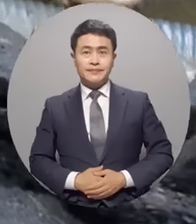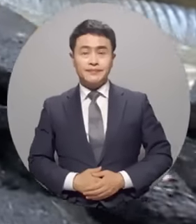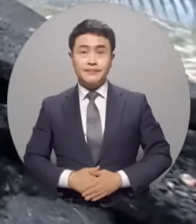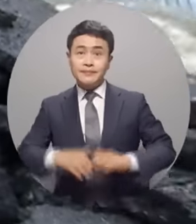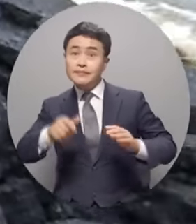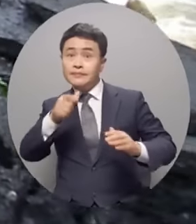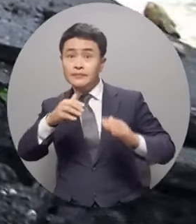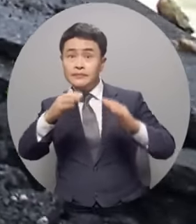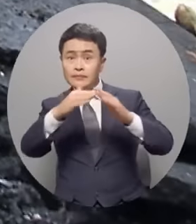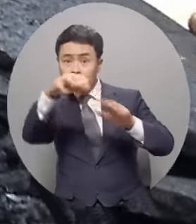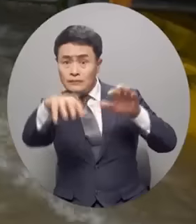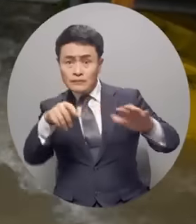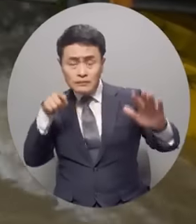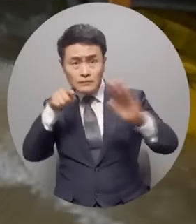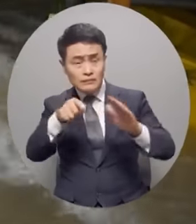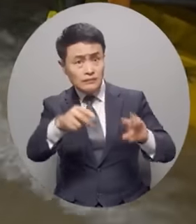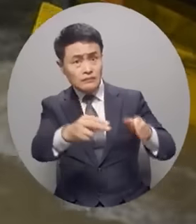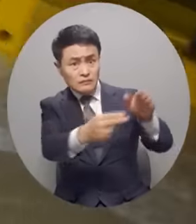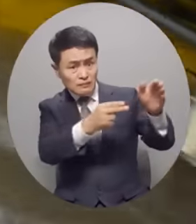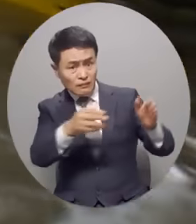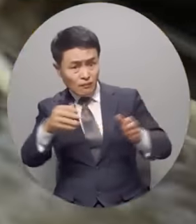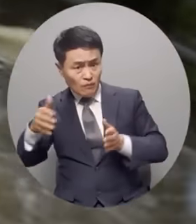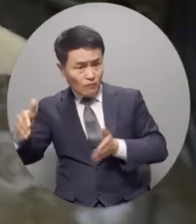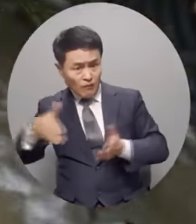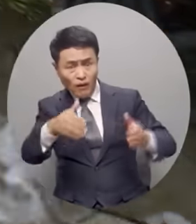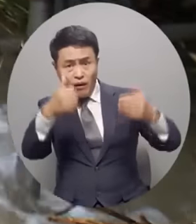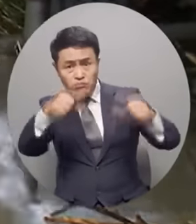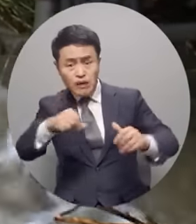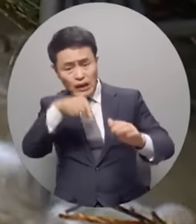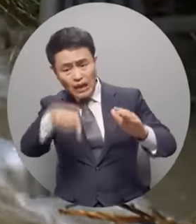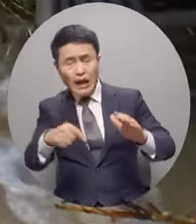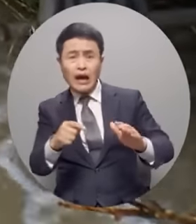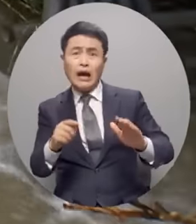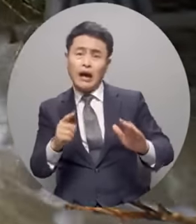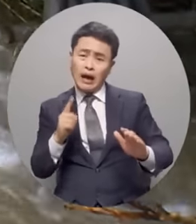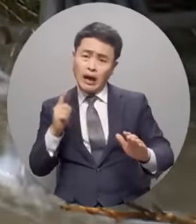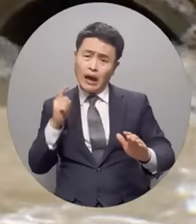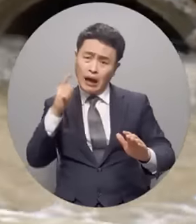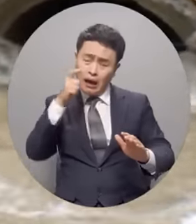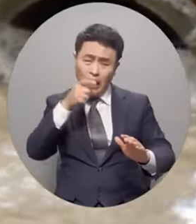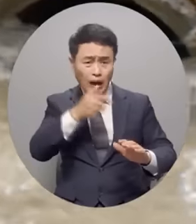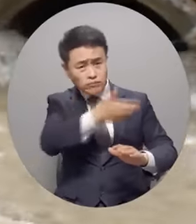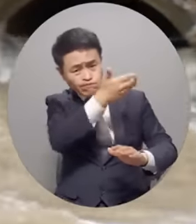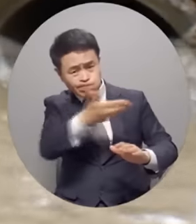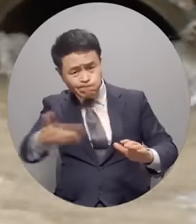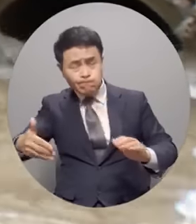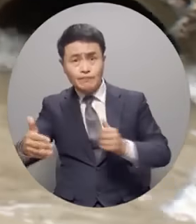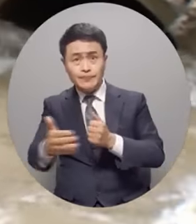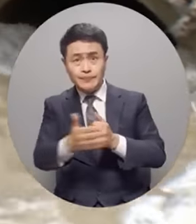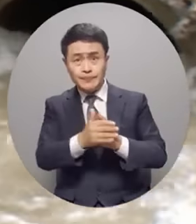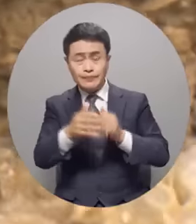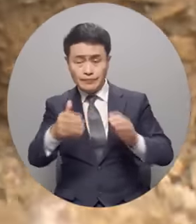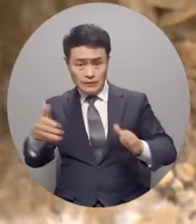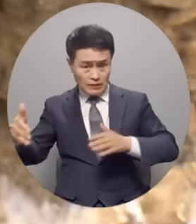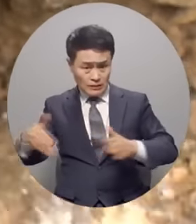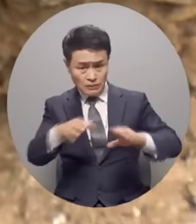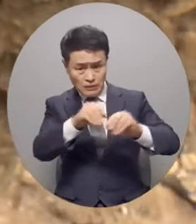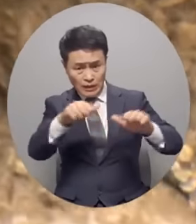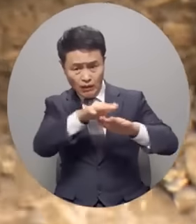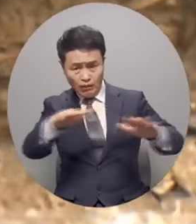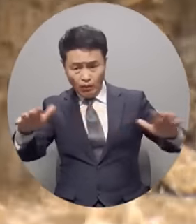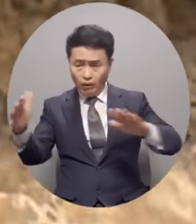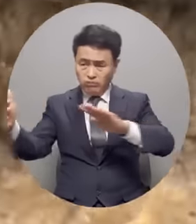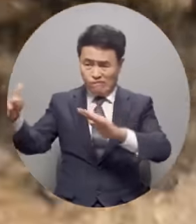마을로 향하는 도로가 끊겨 있고 아래로는 누런 흙탕물이 몰아칩니다. 거센 물살에 도로와 집안도 무너져 내립니다.